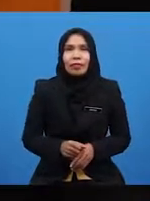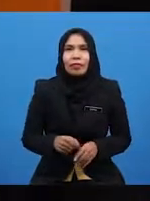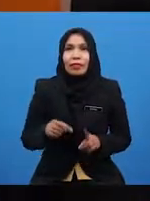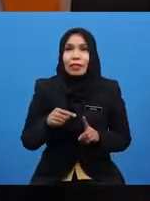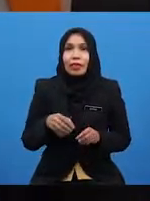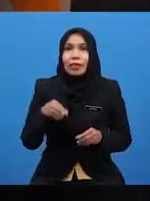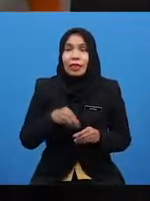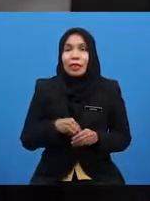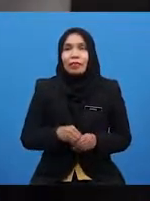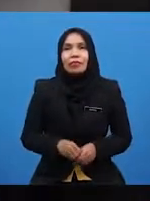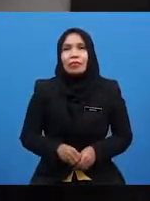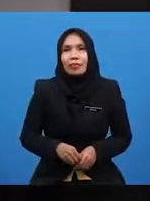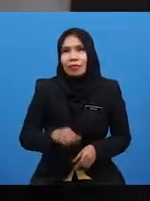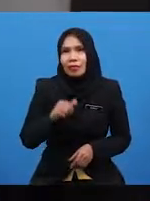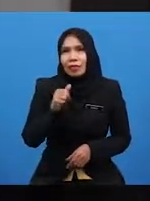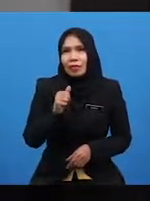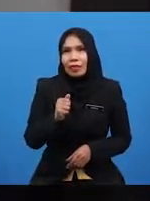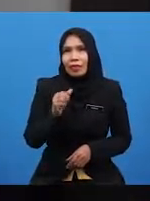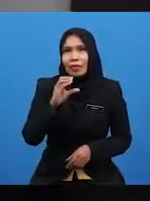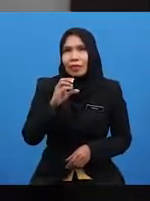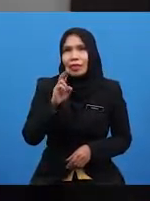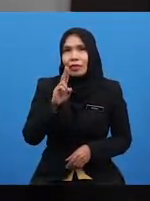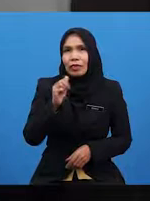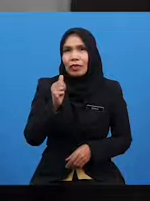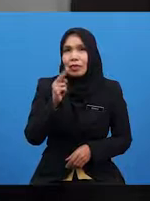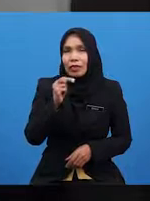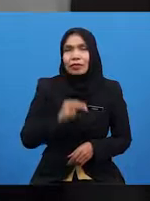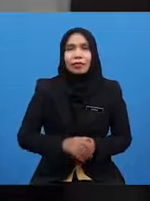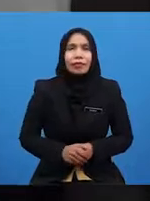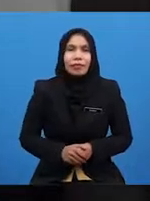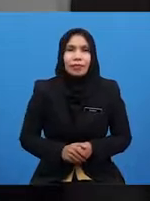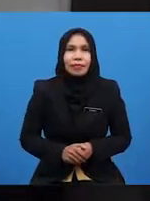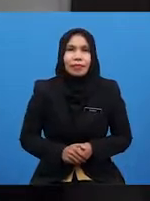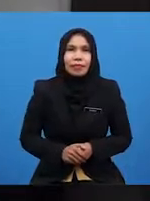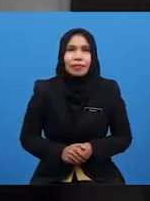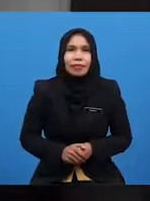dan biarkan kering sebelum ditanggalkan.